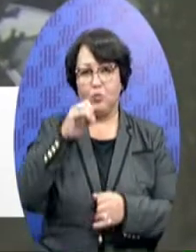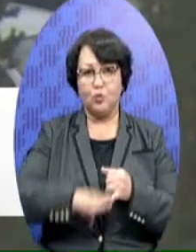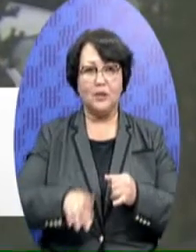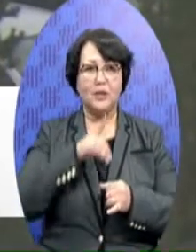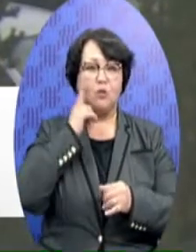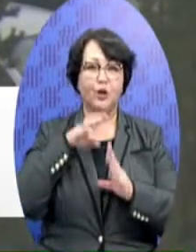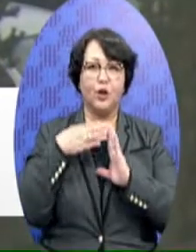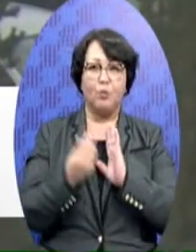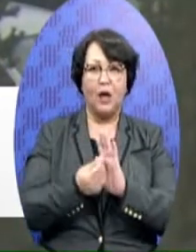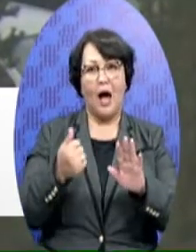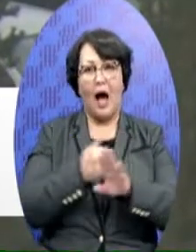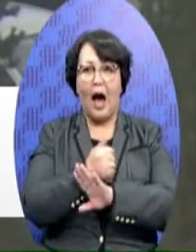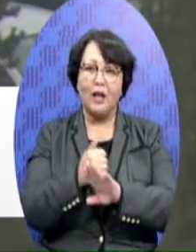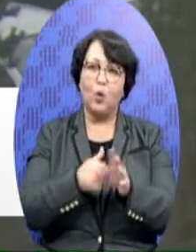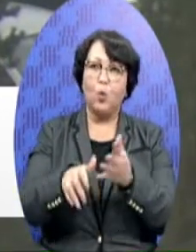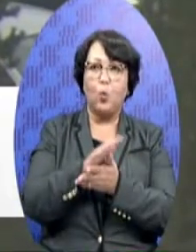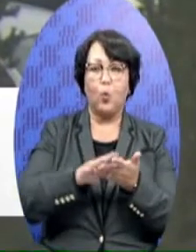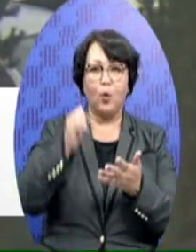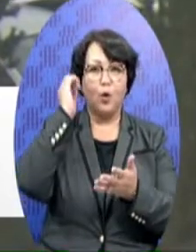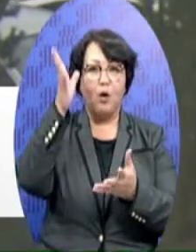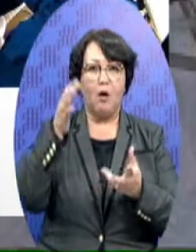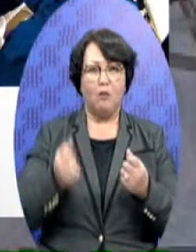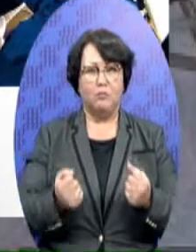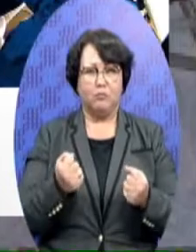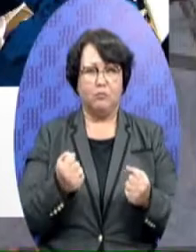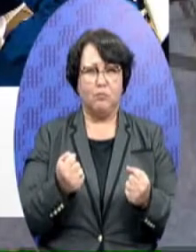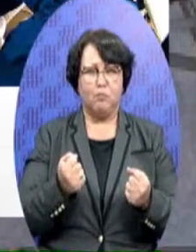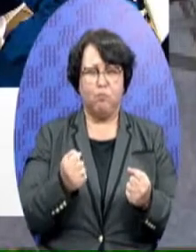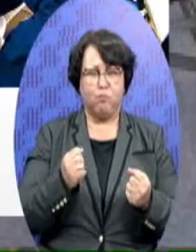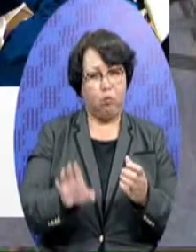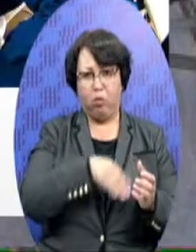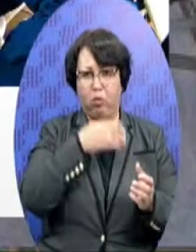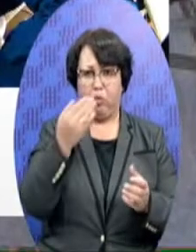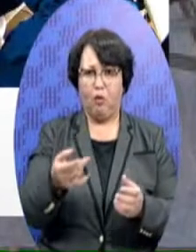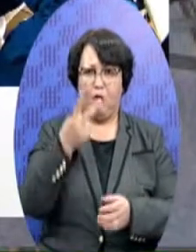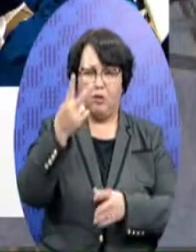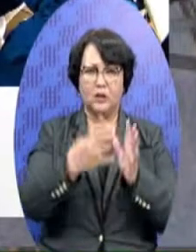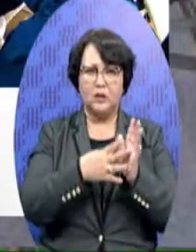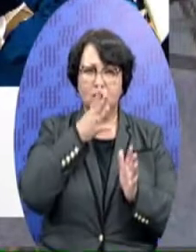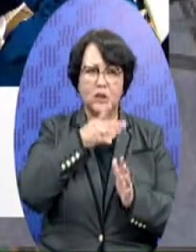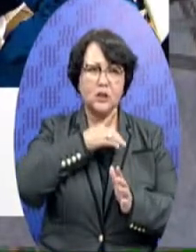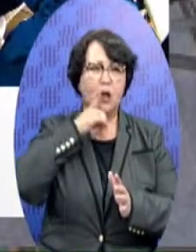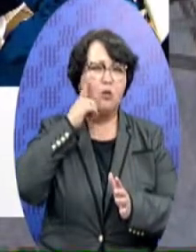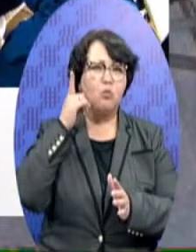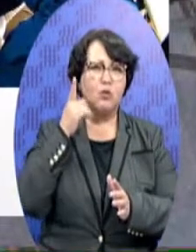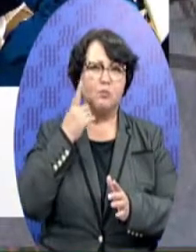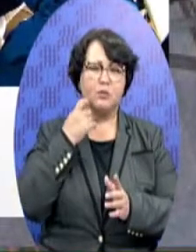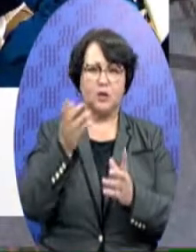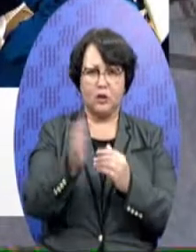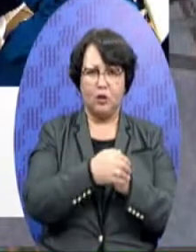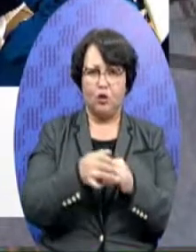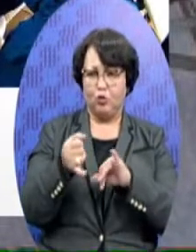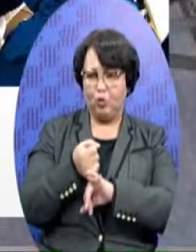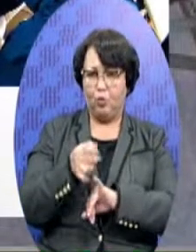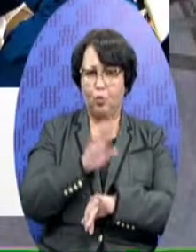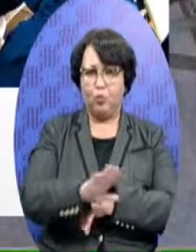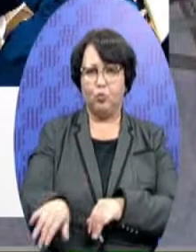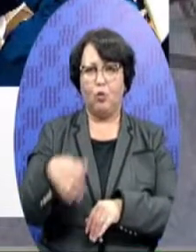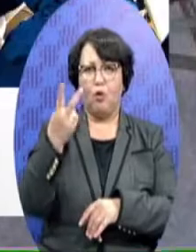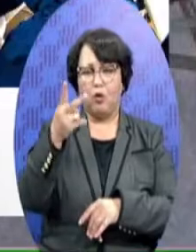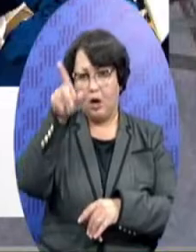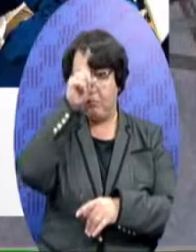бүл аялалд явж байгаад аймшигтээ осолд өртөж 29 настай цэл залуухан бүсгүй амиа алдаж нөхөр хоёр хүүхэд нь эмнэлгийн орон